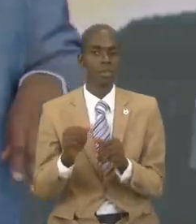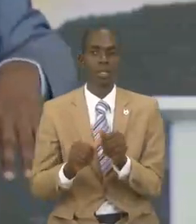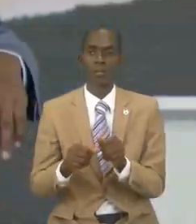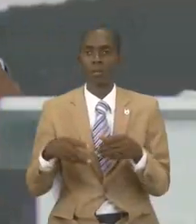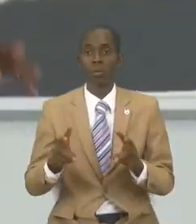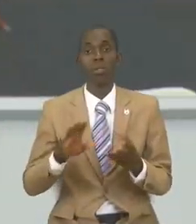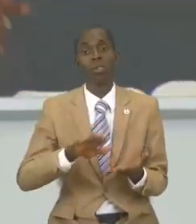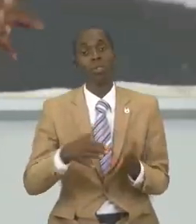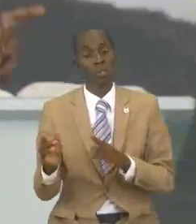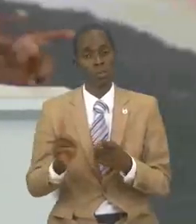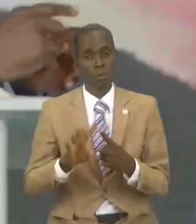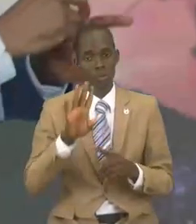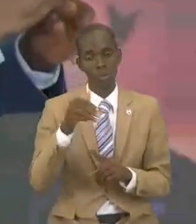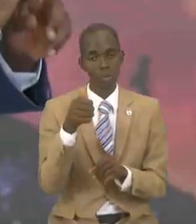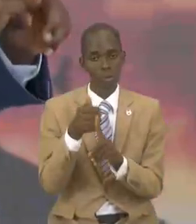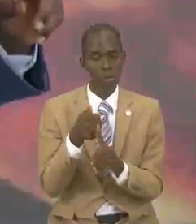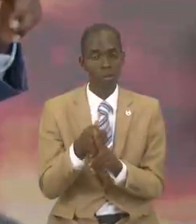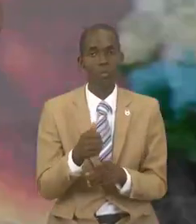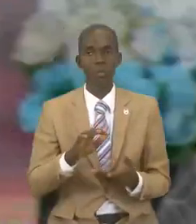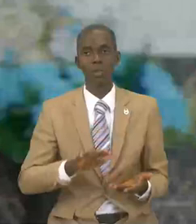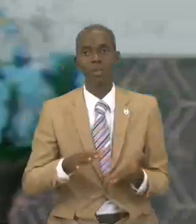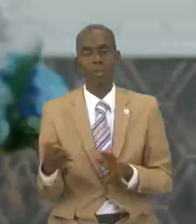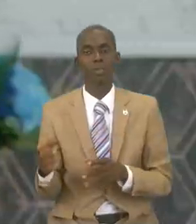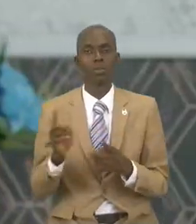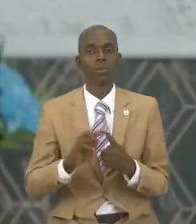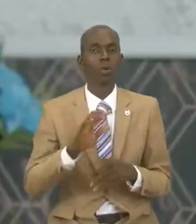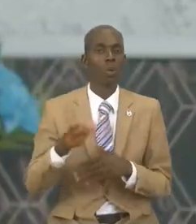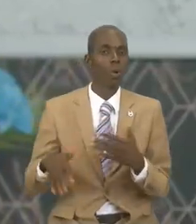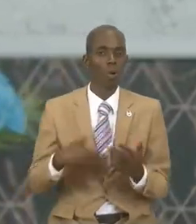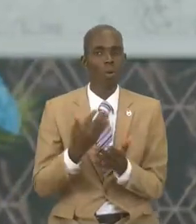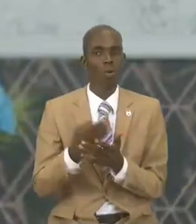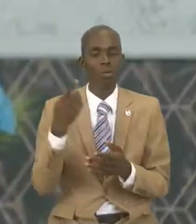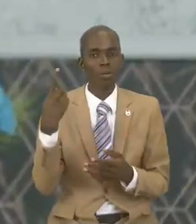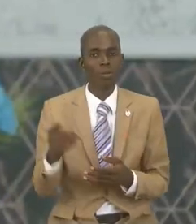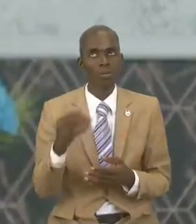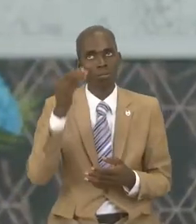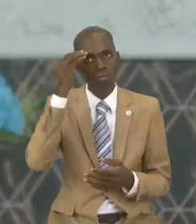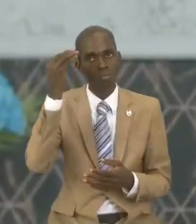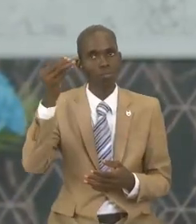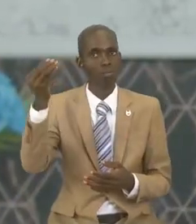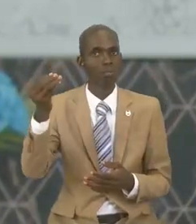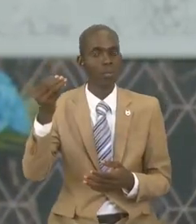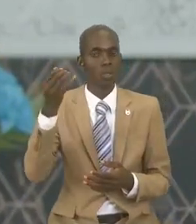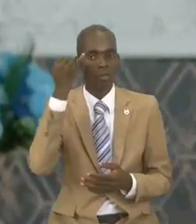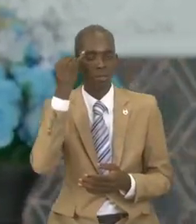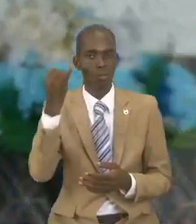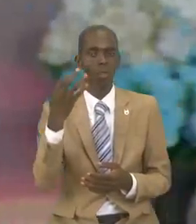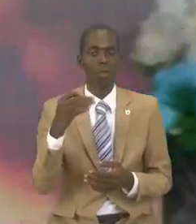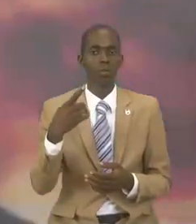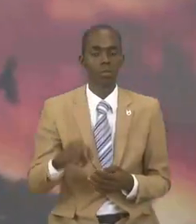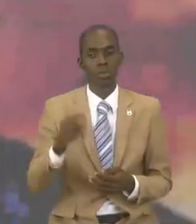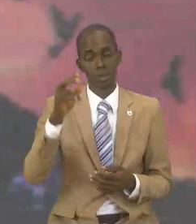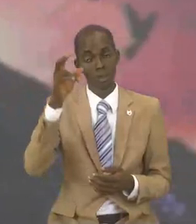ses ramifications, mort au moi et mort à toutes les suggestions de Satan. Vous